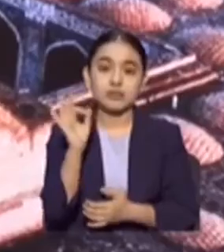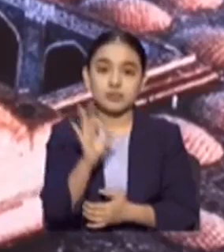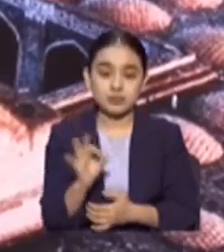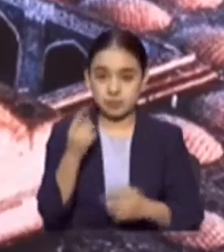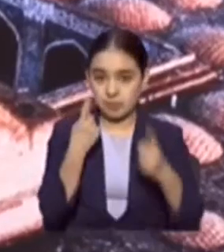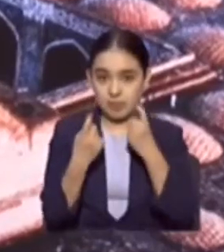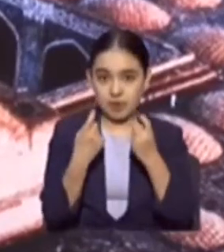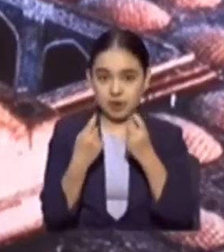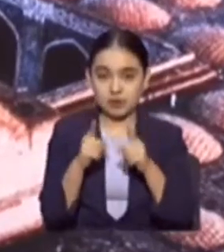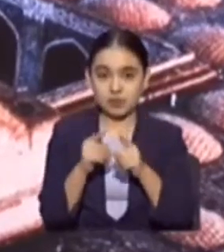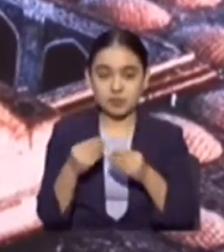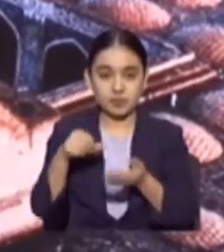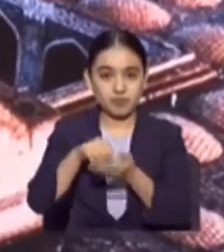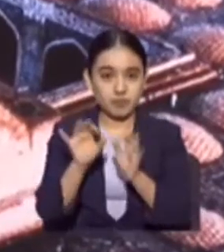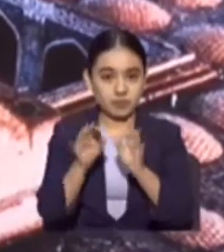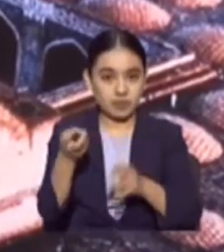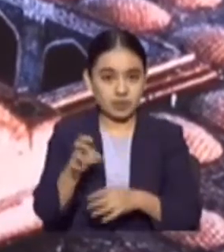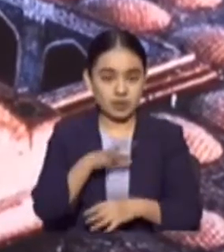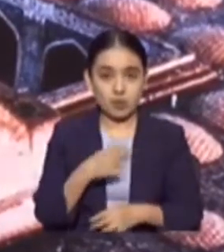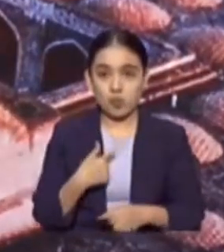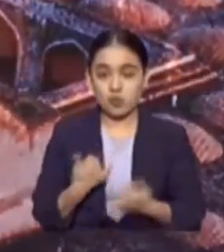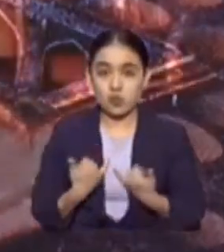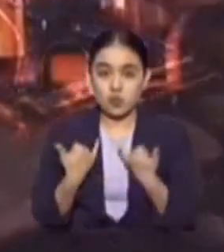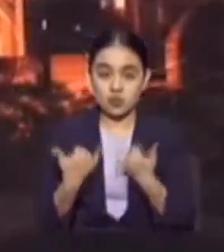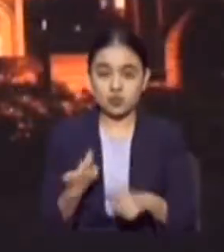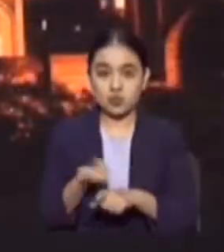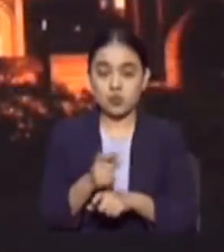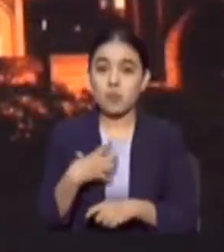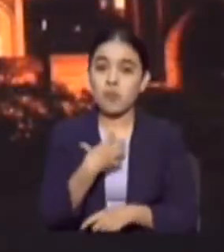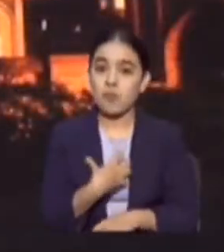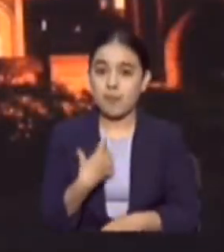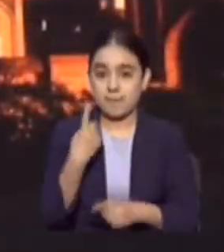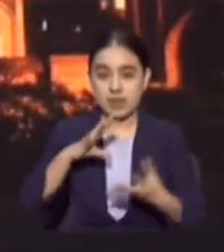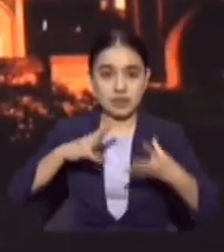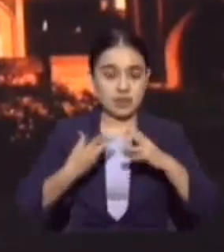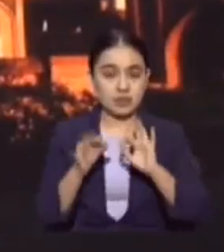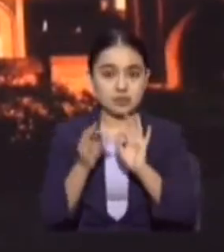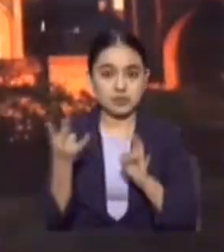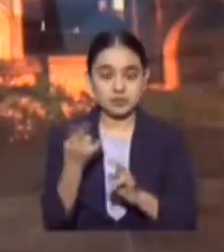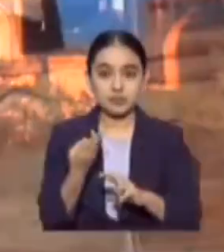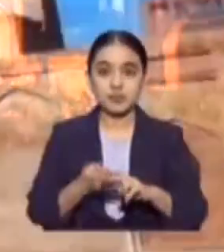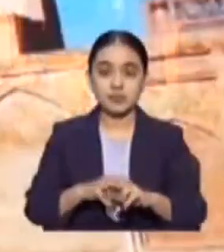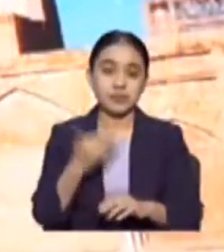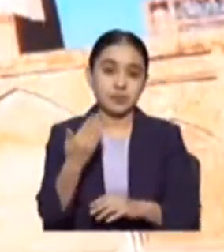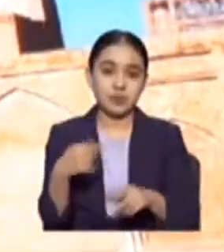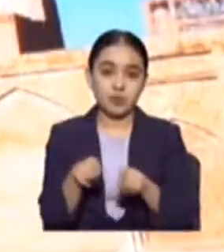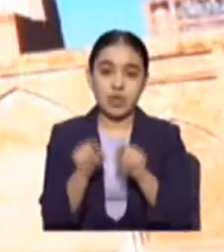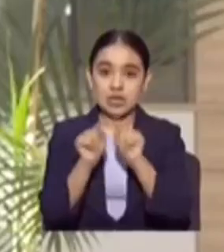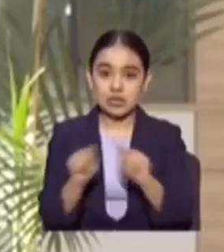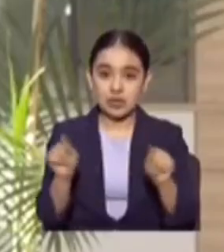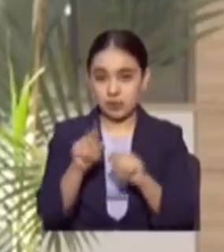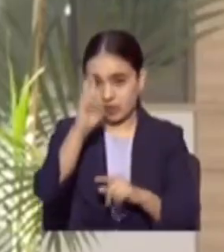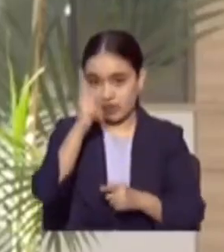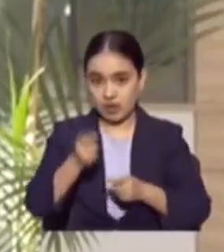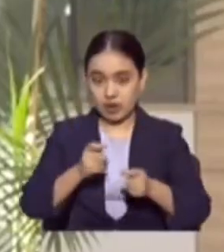to'g'risida ma'lumot messejlari ketdi. Bu biz uchun juda ham muhim bir natija deyishimiz kerak, chunki bunaqangi targ'ibot